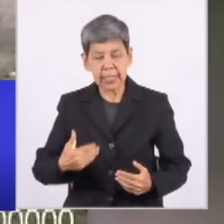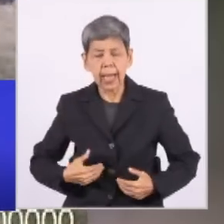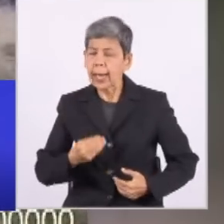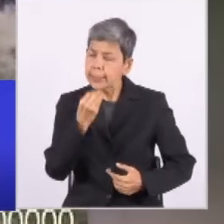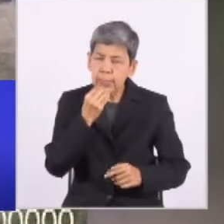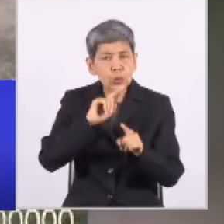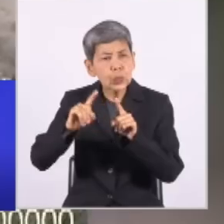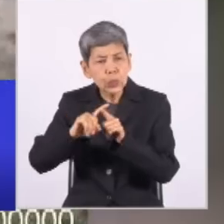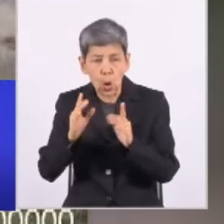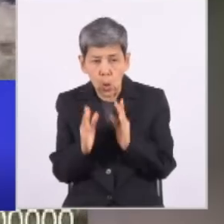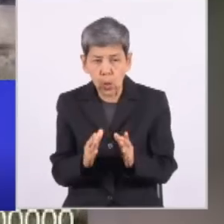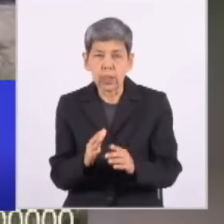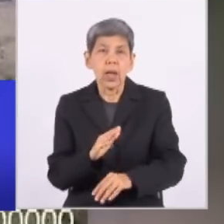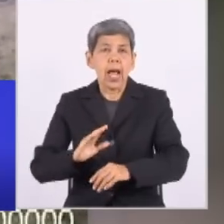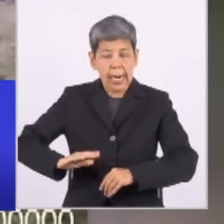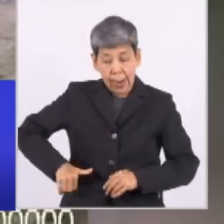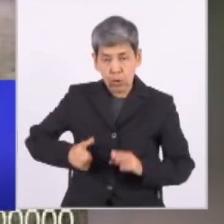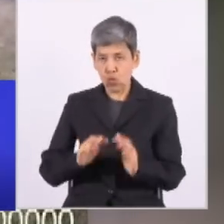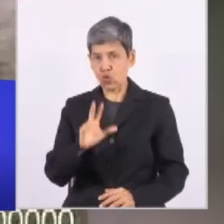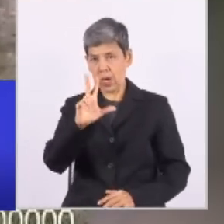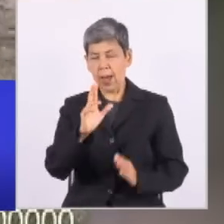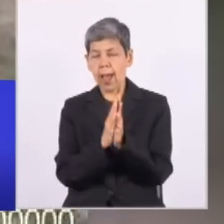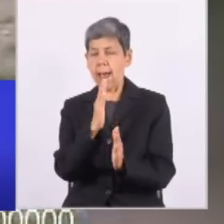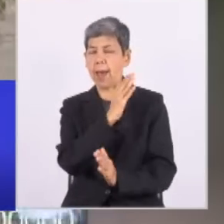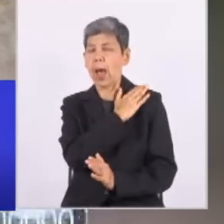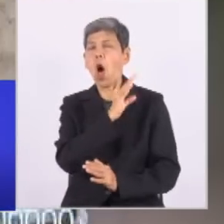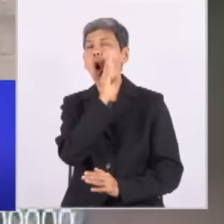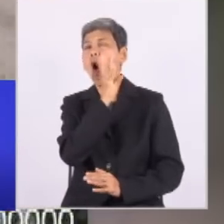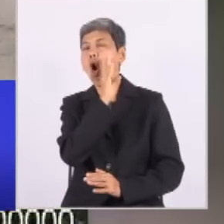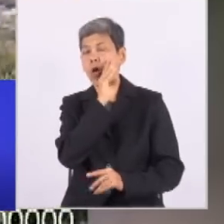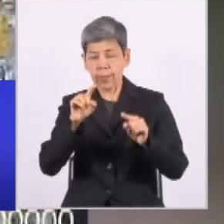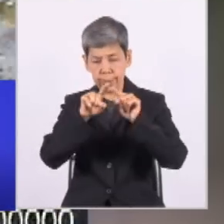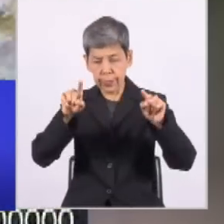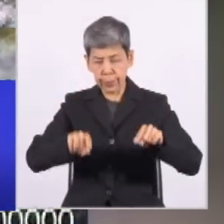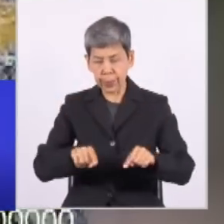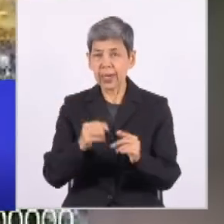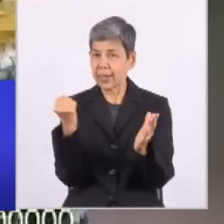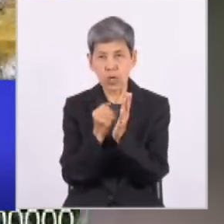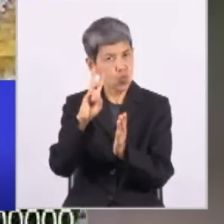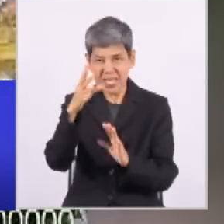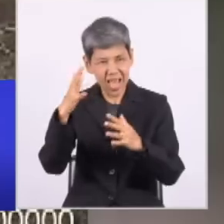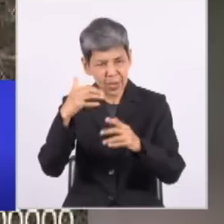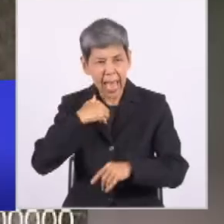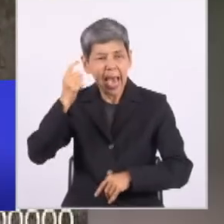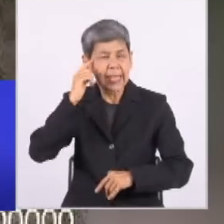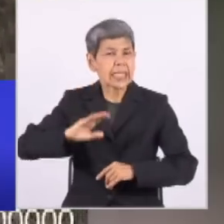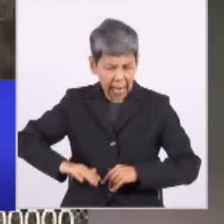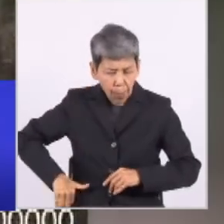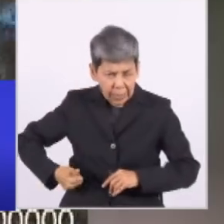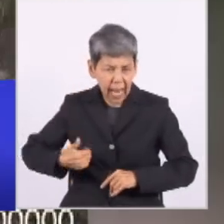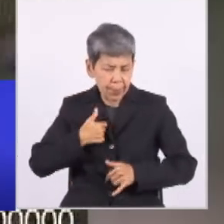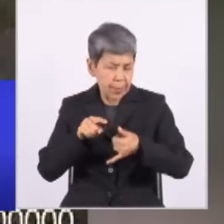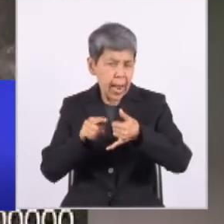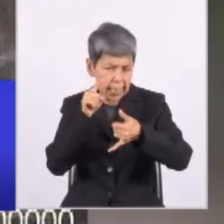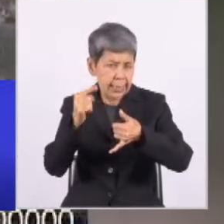พบบุคคลสัญชาติกัมพูชานี้ 3คนแต่งกายขายพระสงฆ์ไม่มีเอกสารเดินทางนะครับคาดว่าน่าจะเป็นชาวกัมพูชาที่มีพฤติกรรม